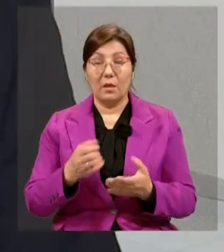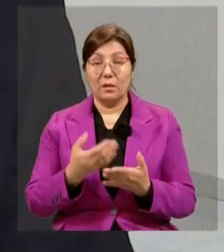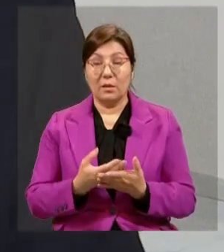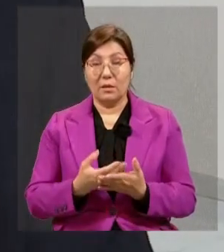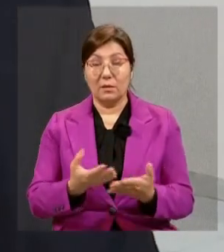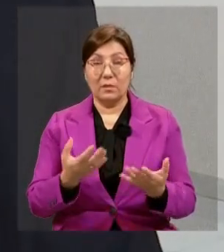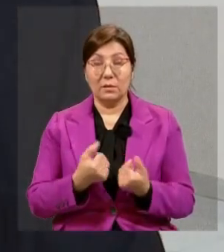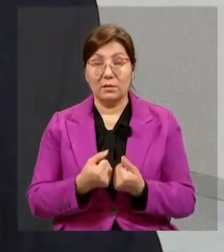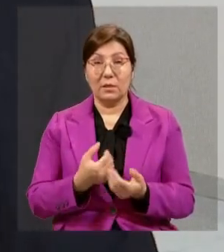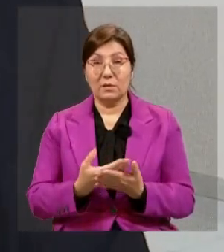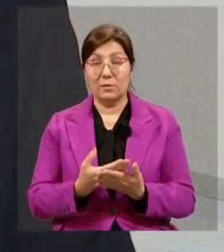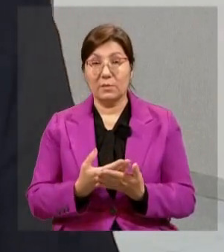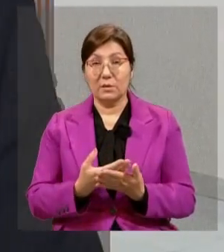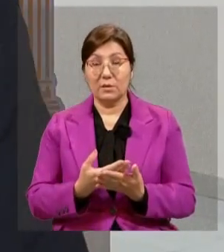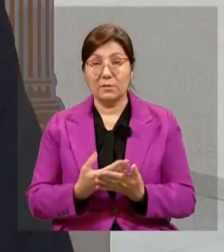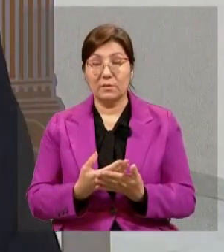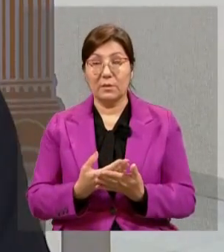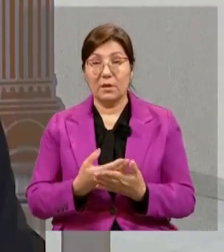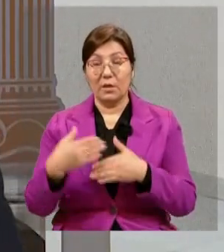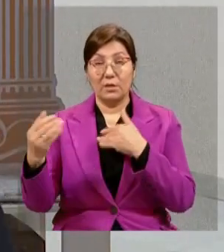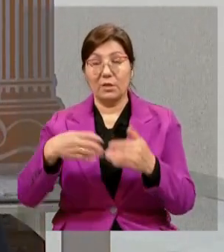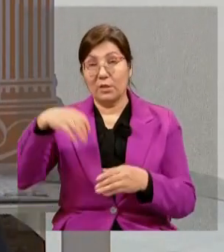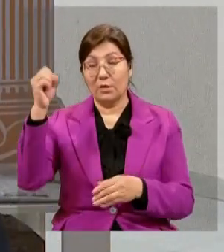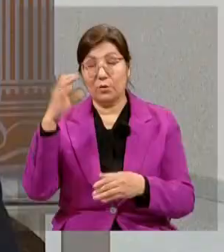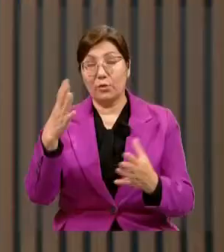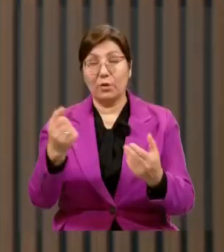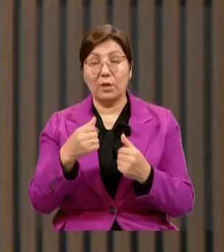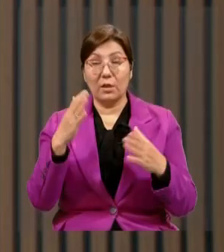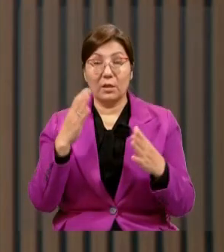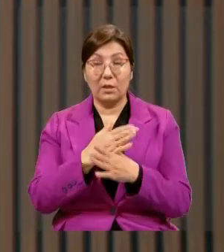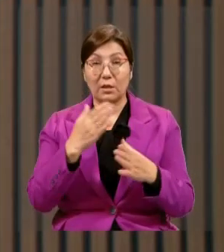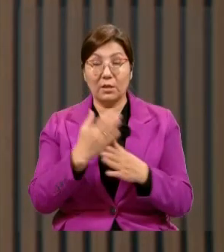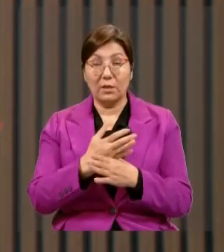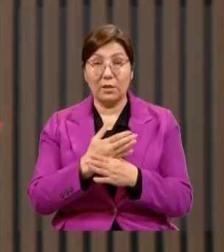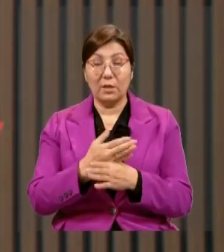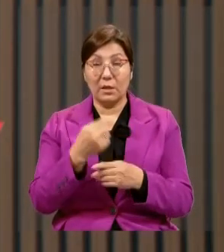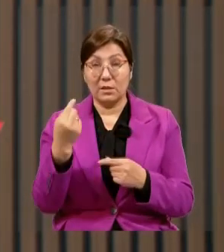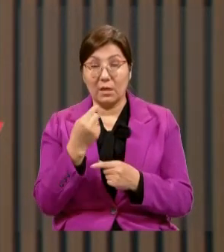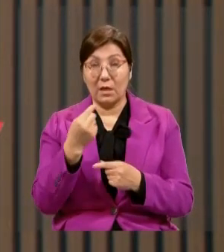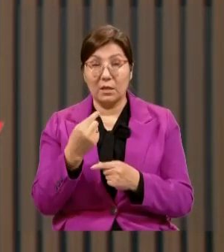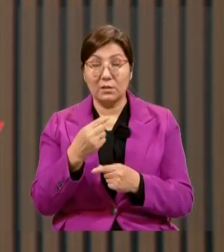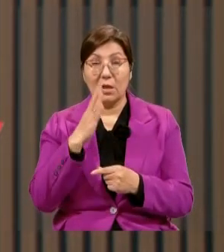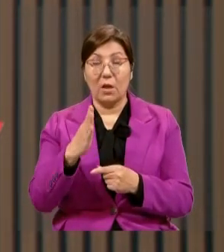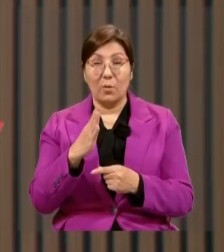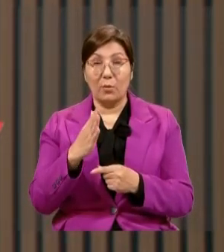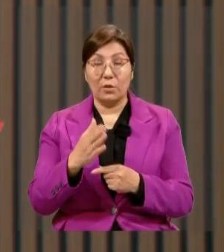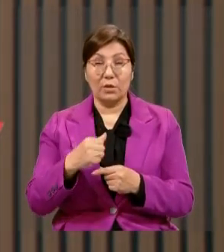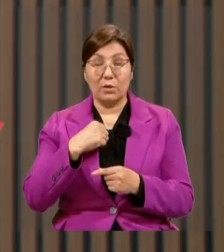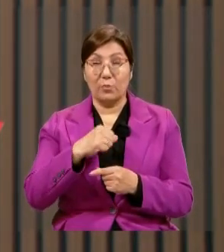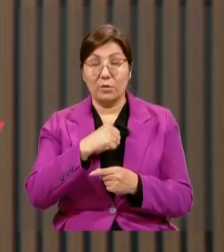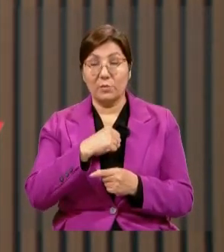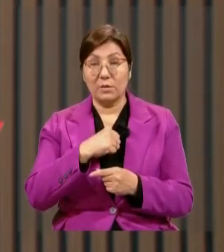аратын электростанция, солар өте тапшылау. Болашақта біз өз мәселемізді өзіміз жаңағы тиімдетіп шешу